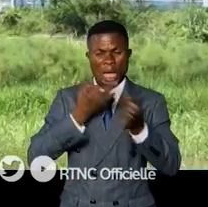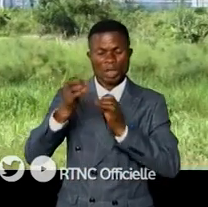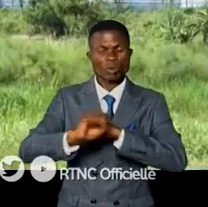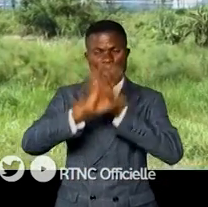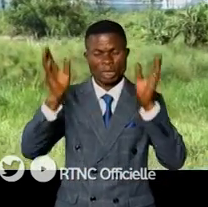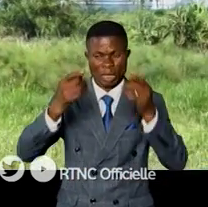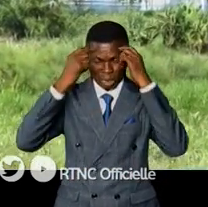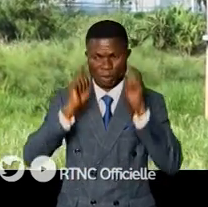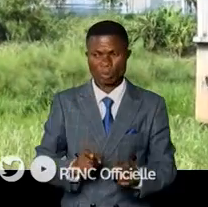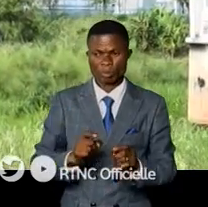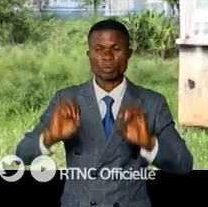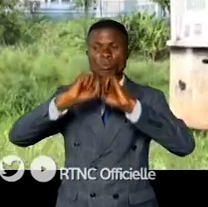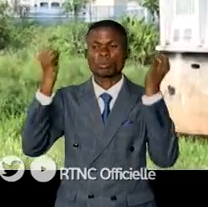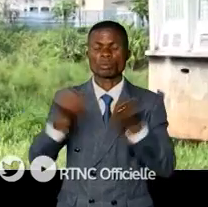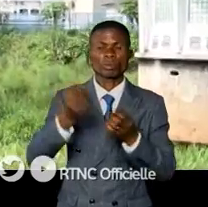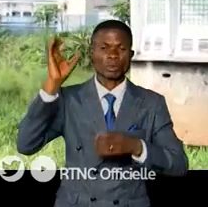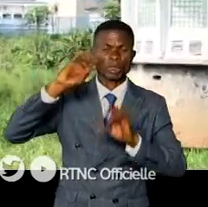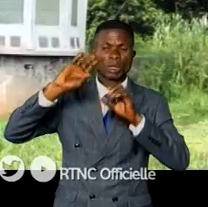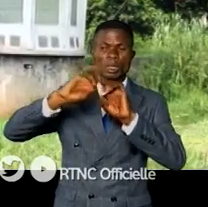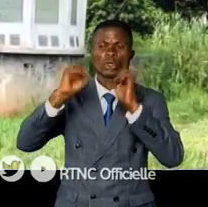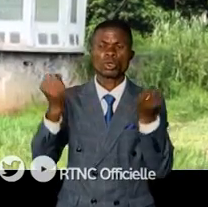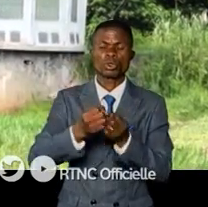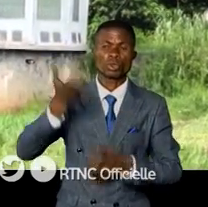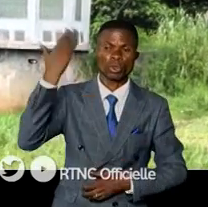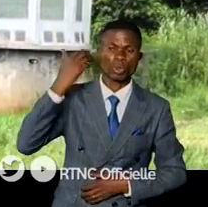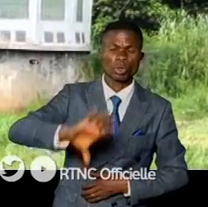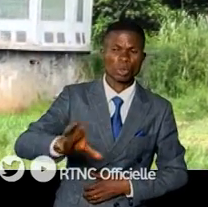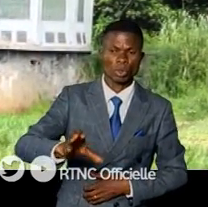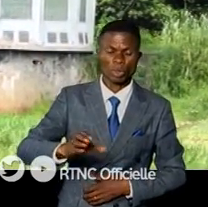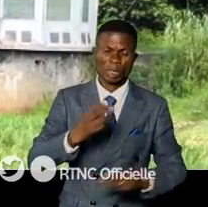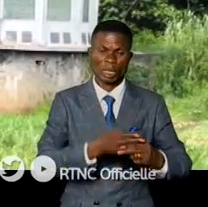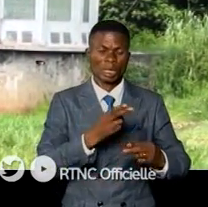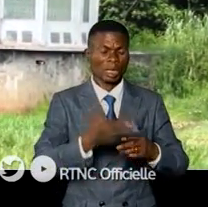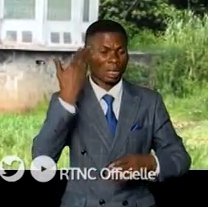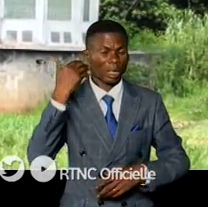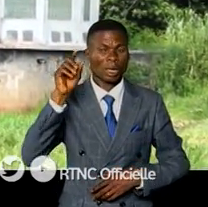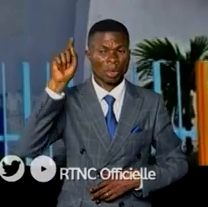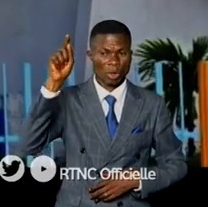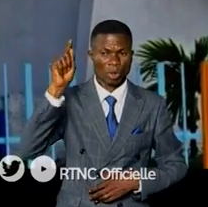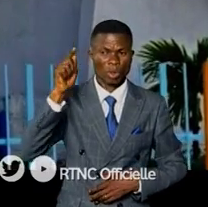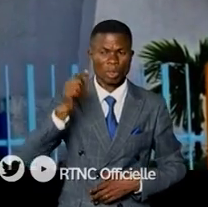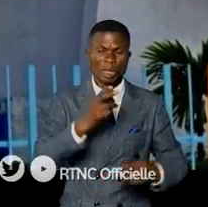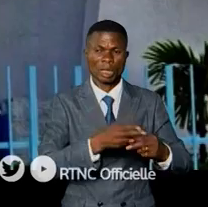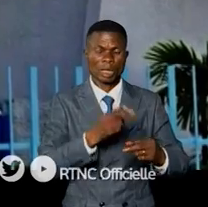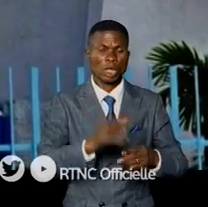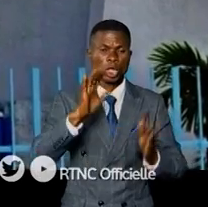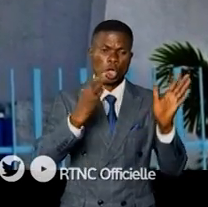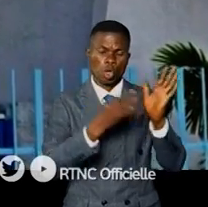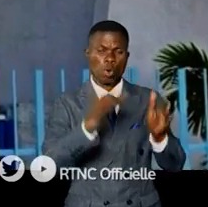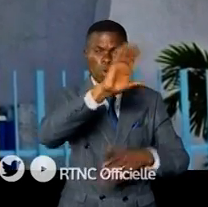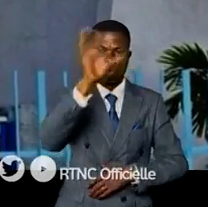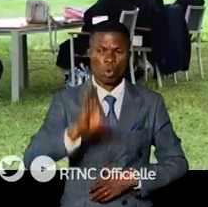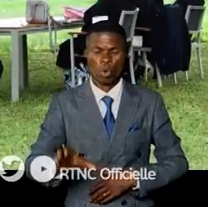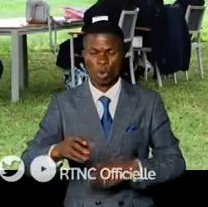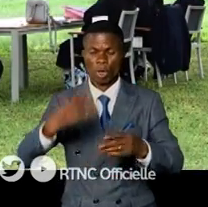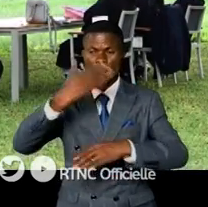Des entreprises comme la Régie des eaux, avec sa station de captage et de traitement de Ngaliema, qui dessert plus de 8 communes, ainsi que le